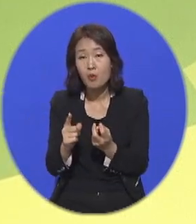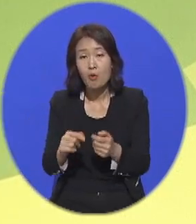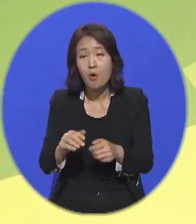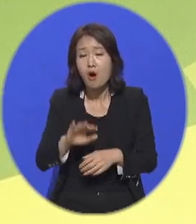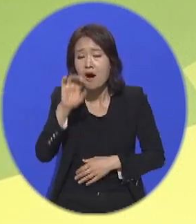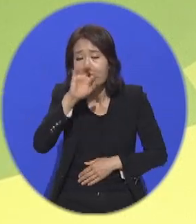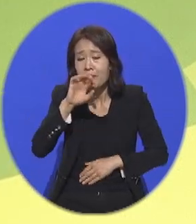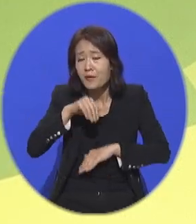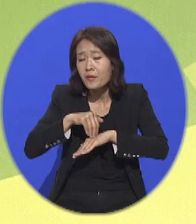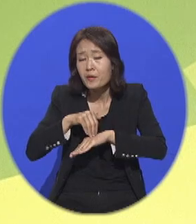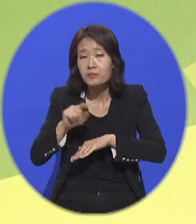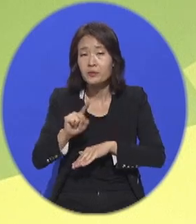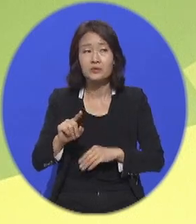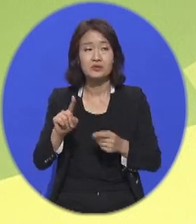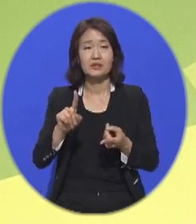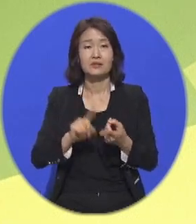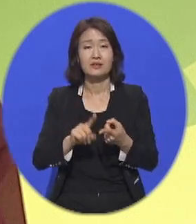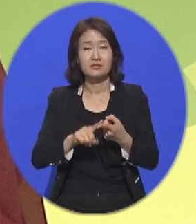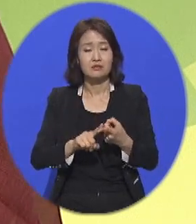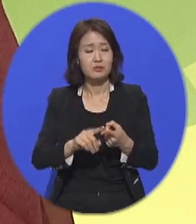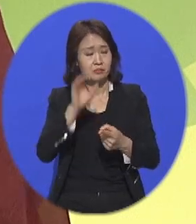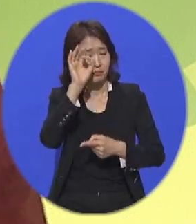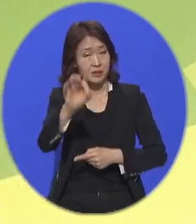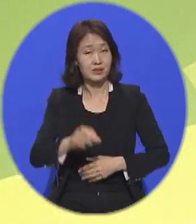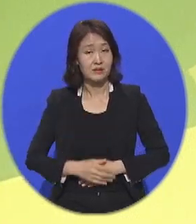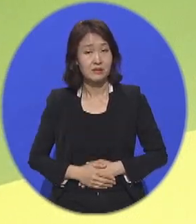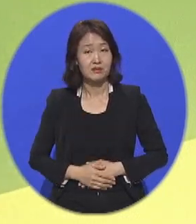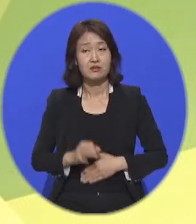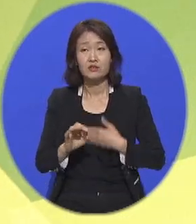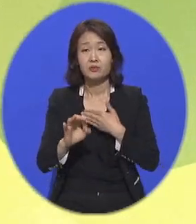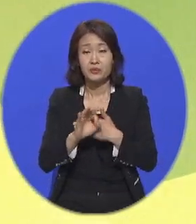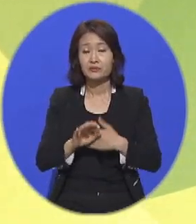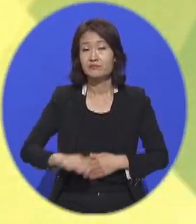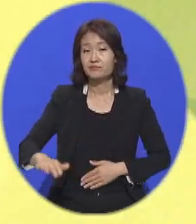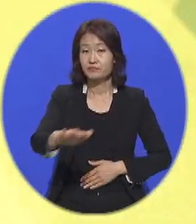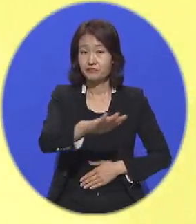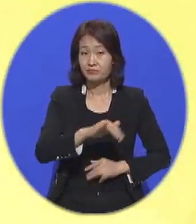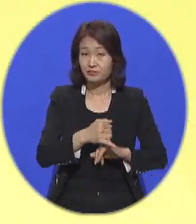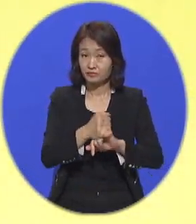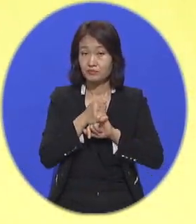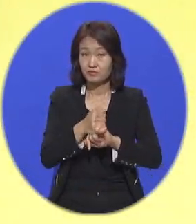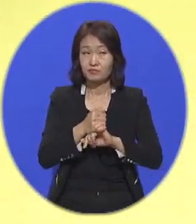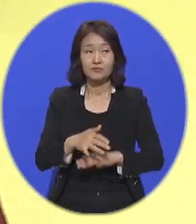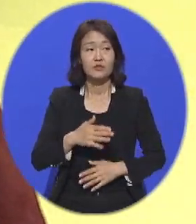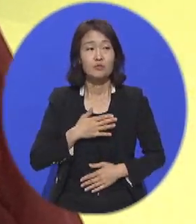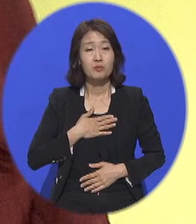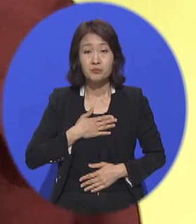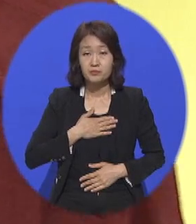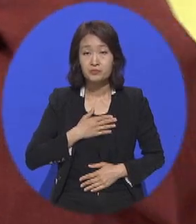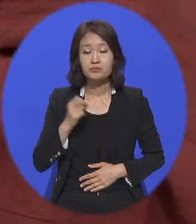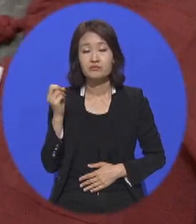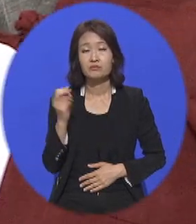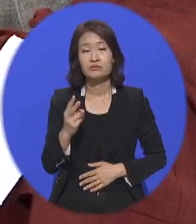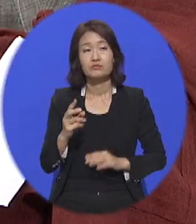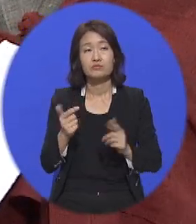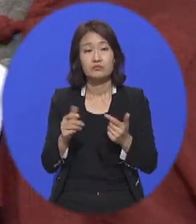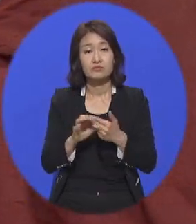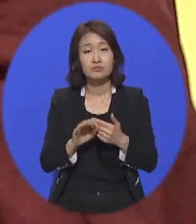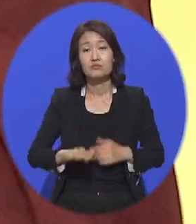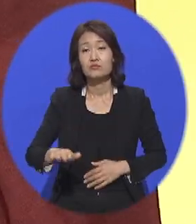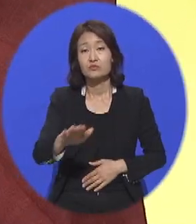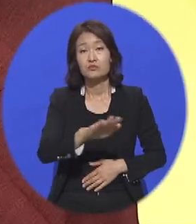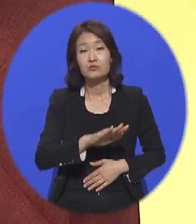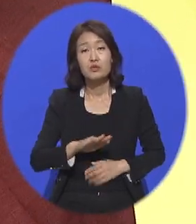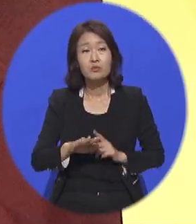닦느냐 이런 부분을 이제 우리가 더 가야 됩니다. 그러려면은 꼭 여러분들은 자기나 아니면은 또